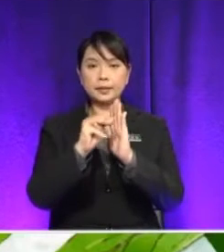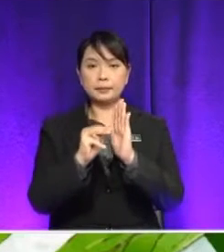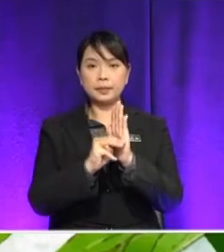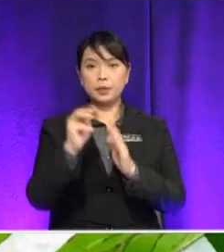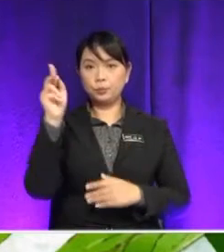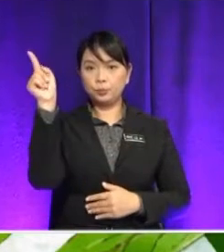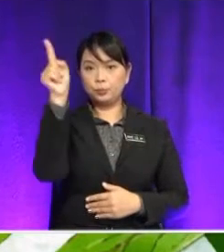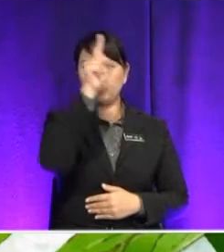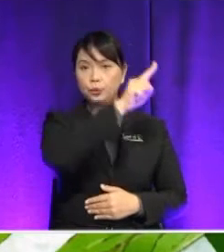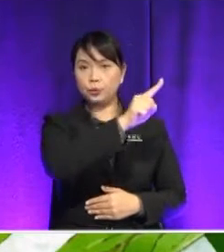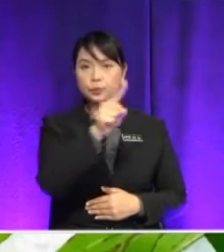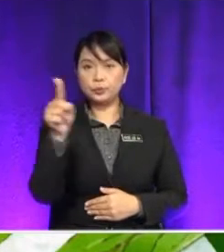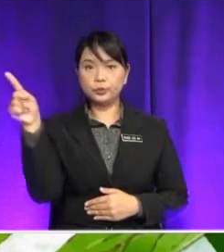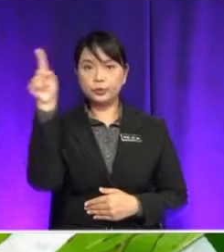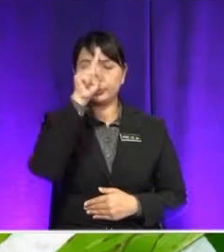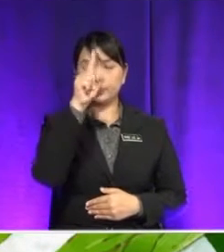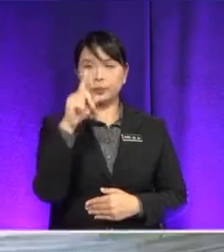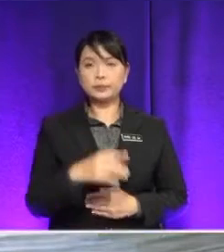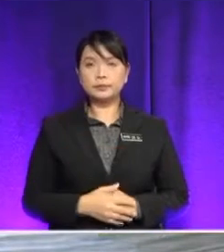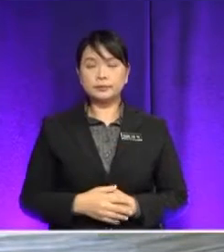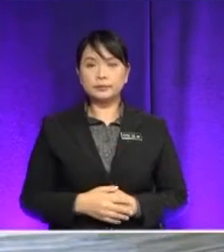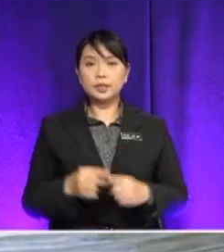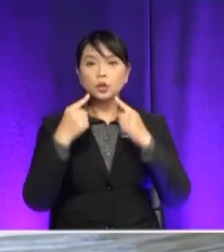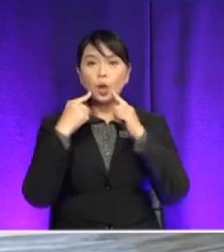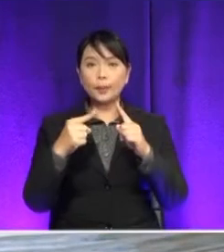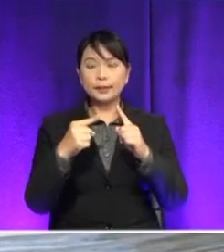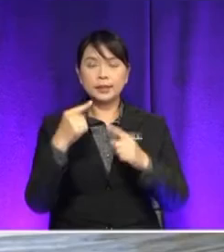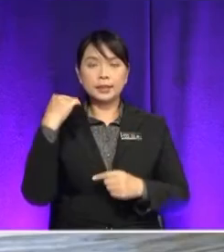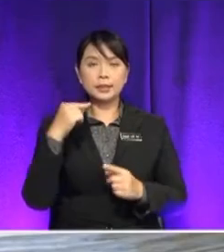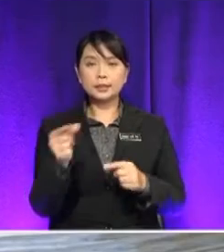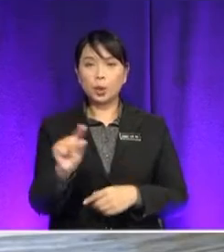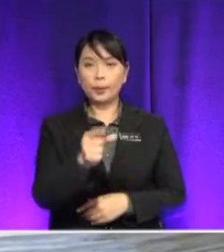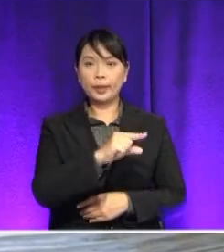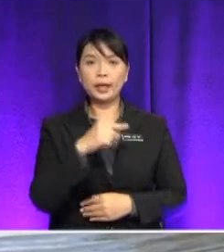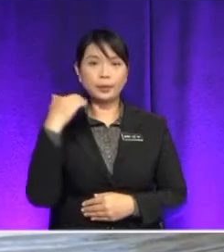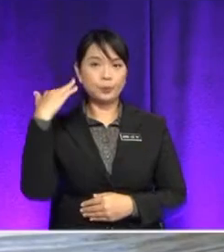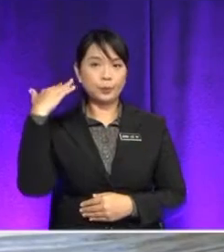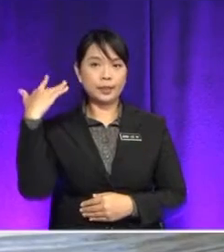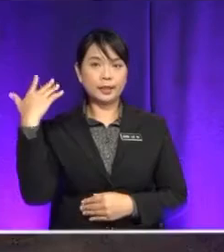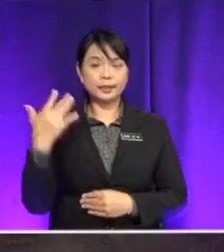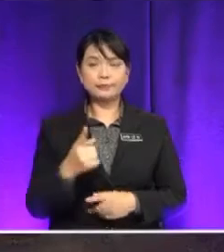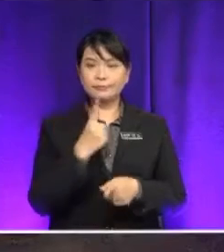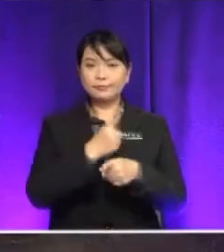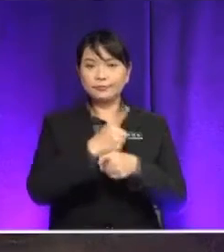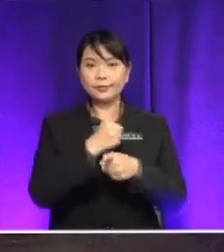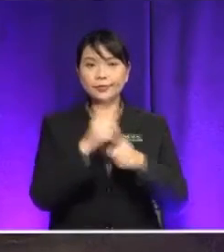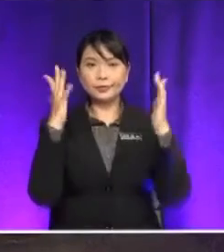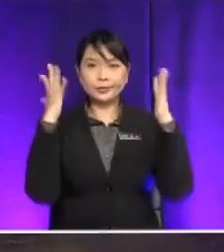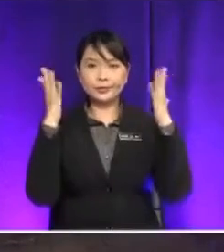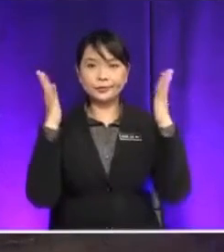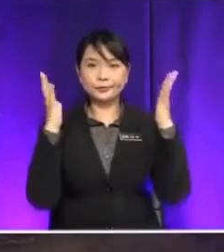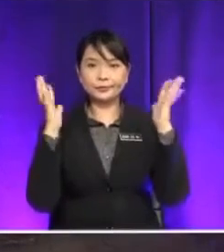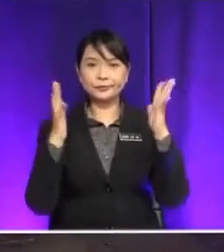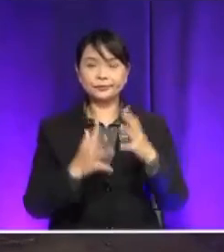yaitu gelombang bunyi Joe berita itu kepada facrudin Haji semua hebatnya